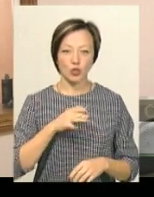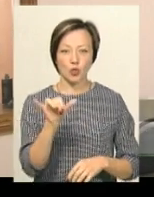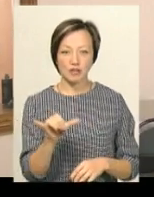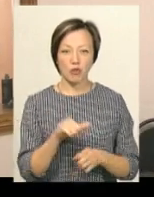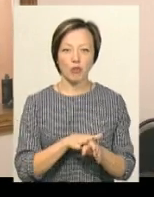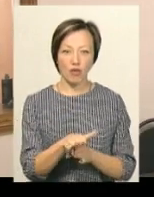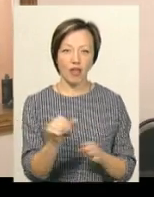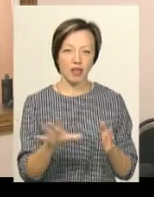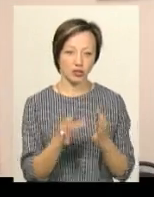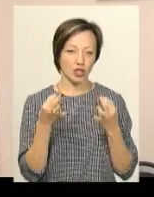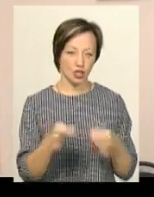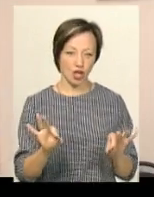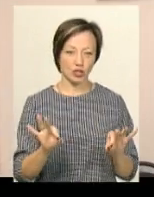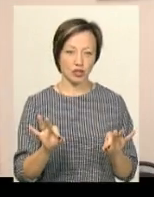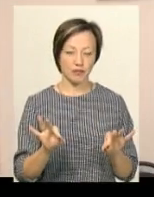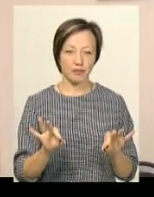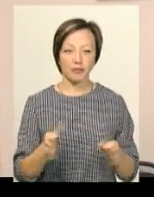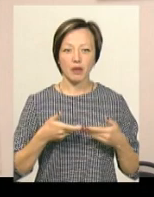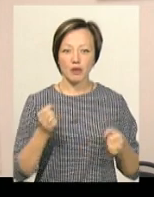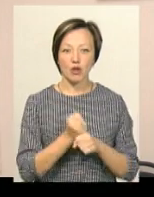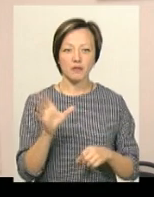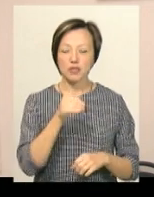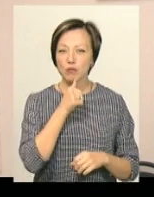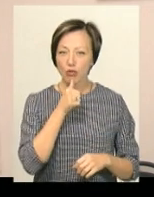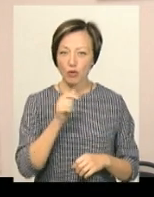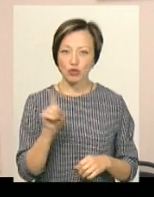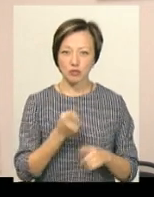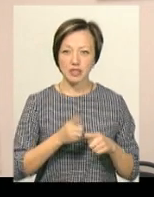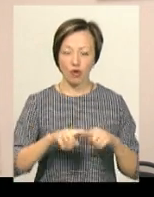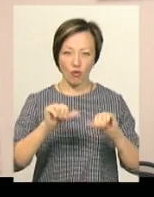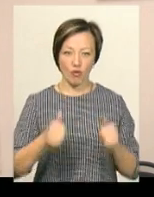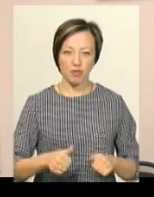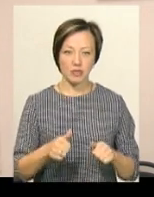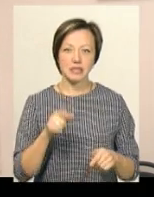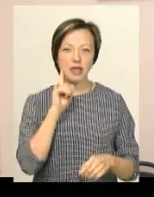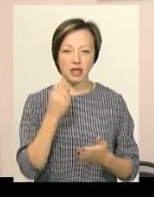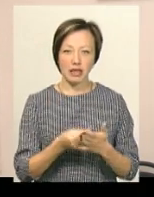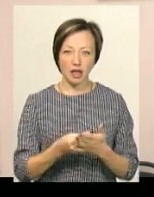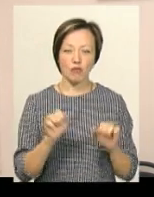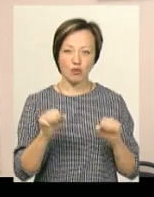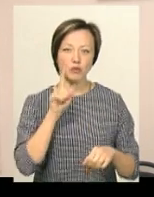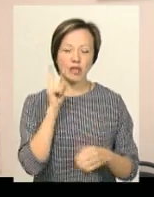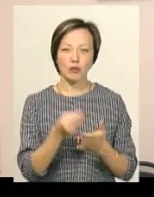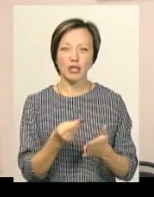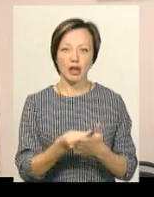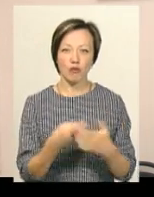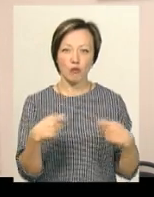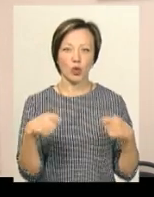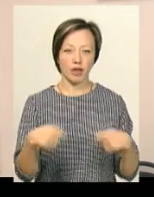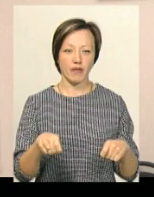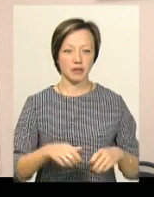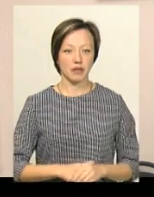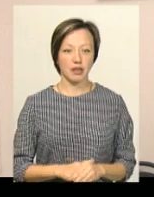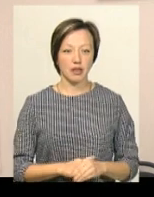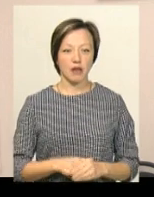повністю енергетично незалежний. Ми робимо всі спроби для того, щоб це оформити зелений тариф і можна було по зеленому тарифу продавати.